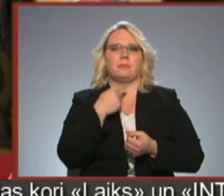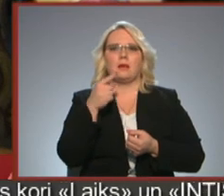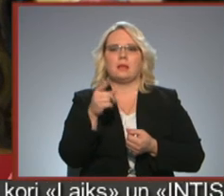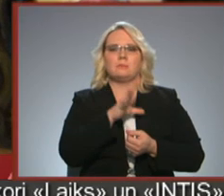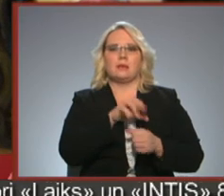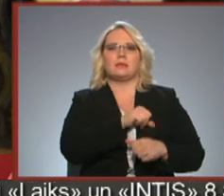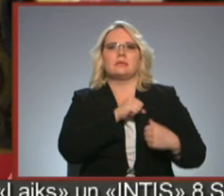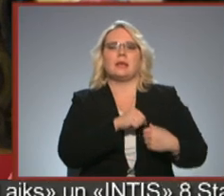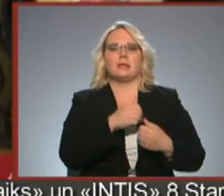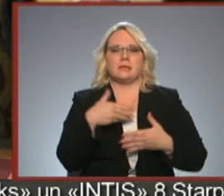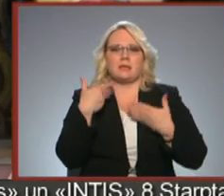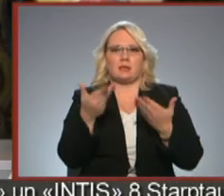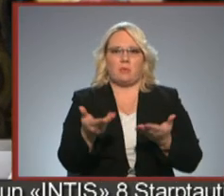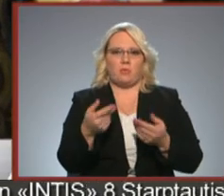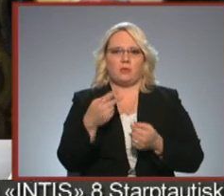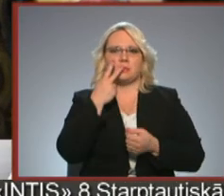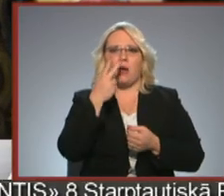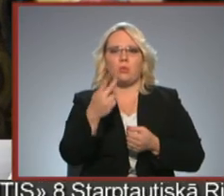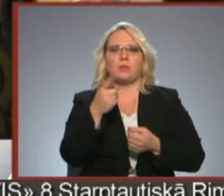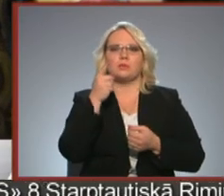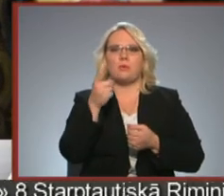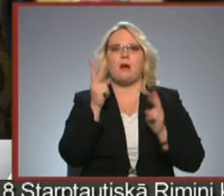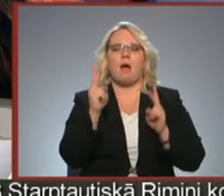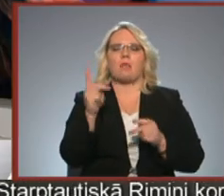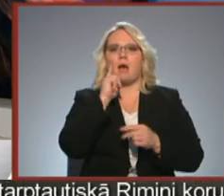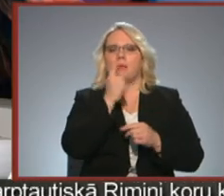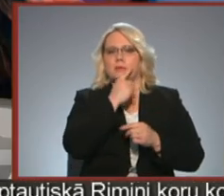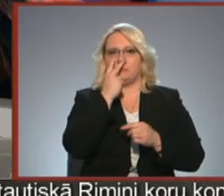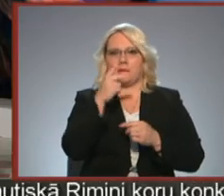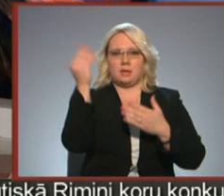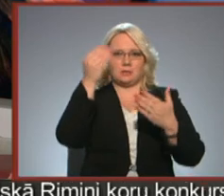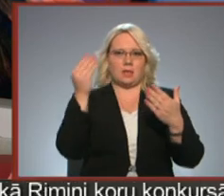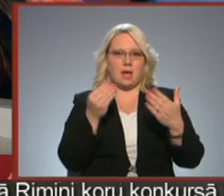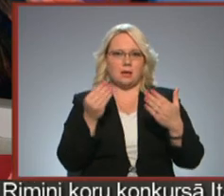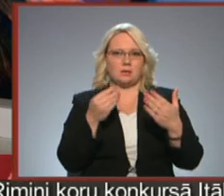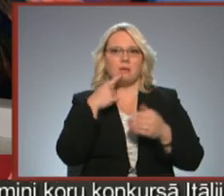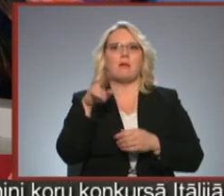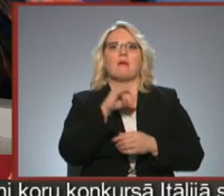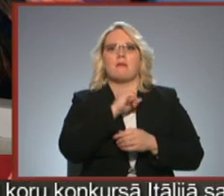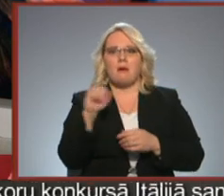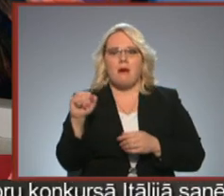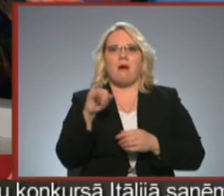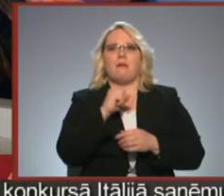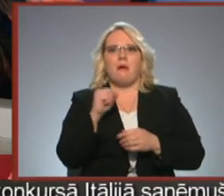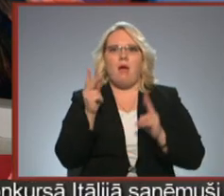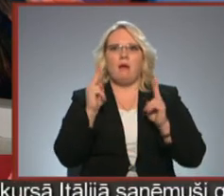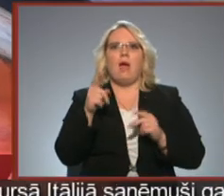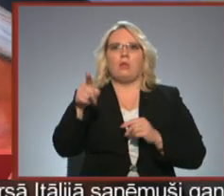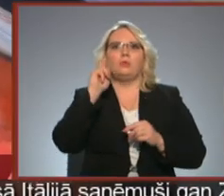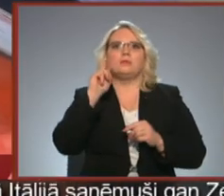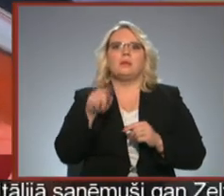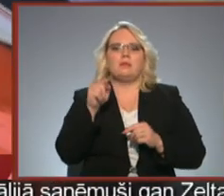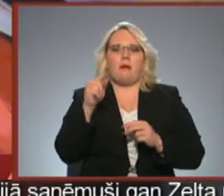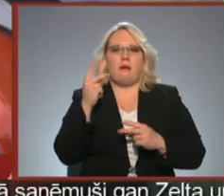likās, ka sirds izliks pa mutārā, skatoties, kā viņas skatās. Bet tad, kad viņas teica, jā, kā tu